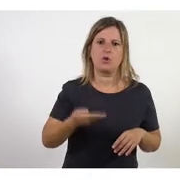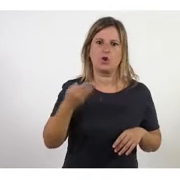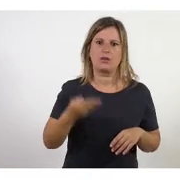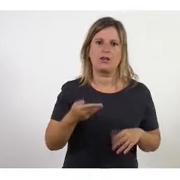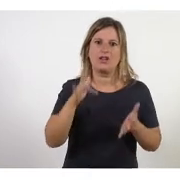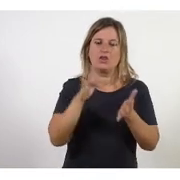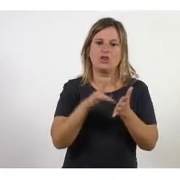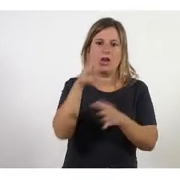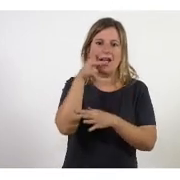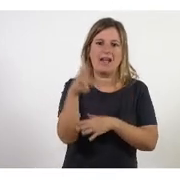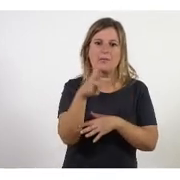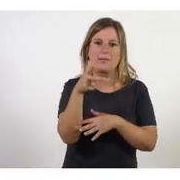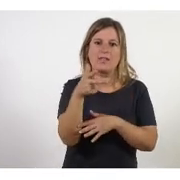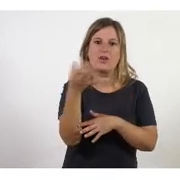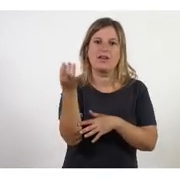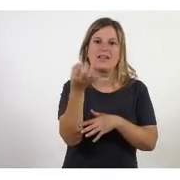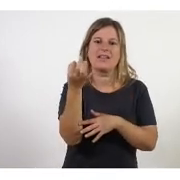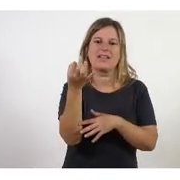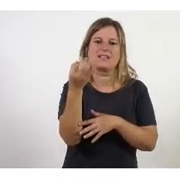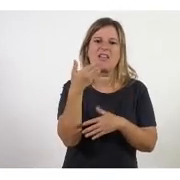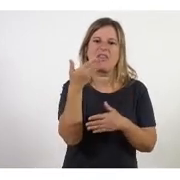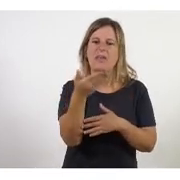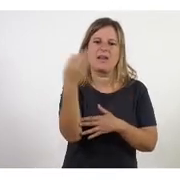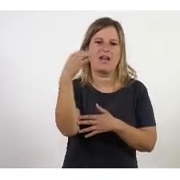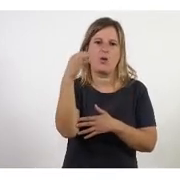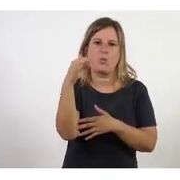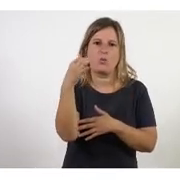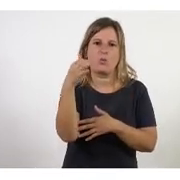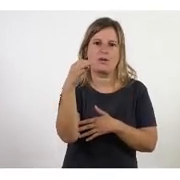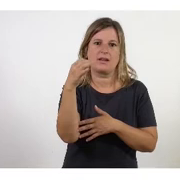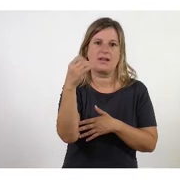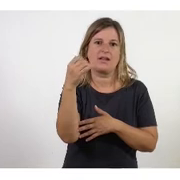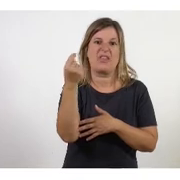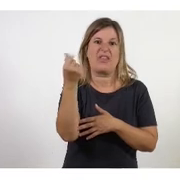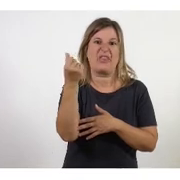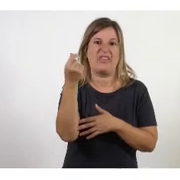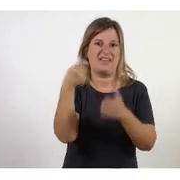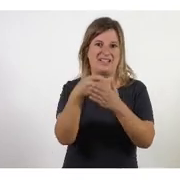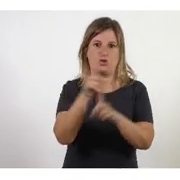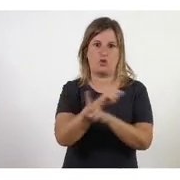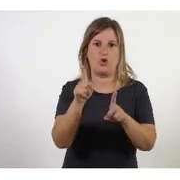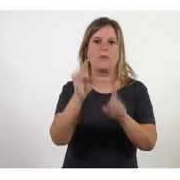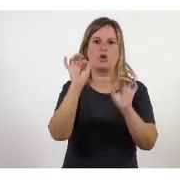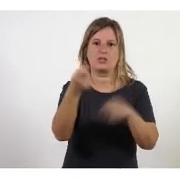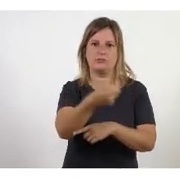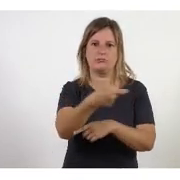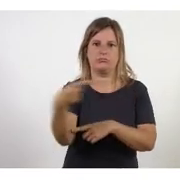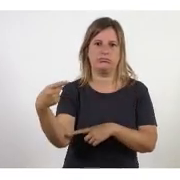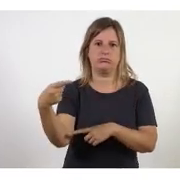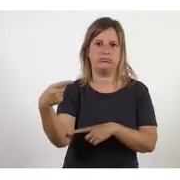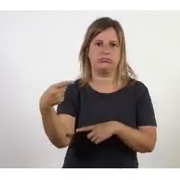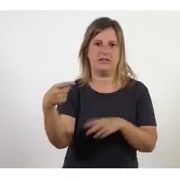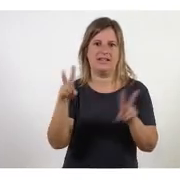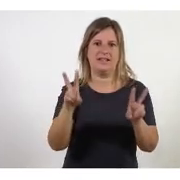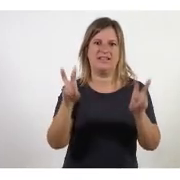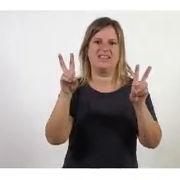vostre vídeo, que col·loqueu, aquesta gent el que demana és una cosa només, no et demana diners per fer-la servir, el que et demana és que posis crèdit. Hauràs de posar un